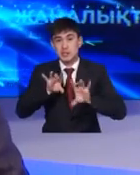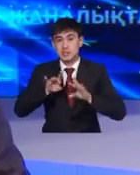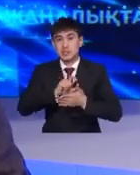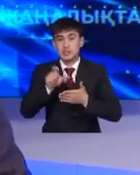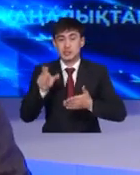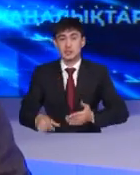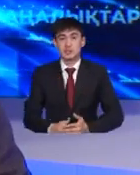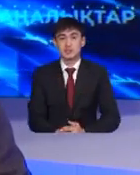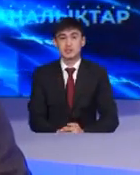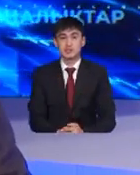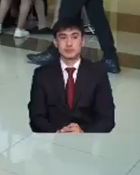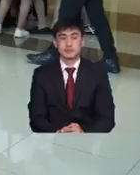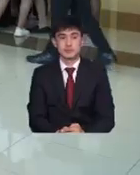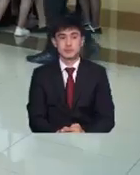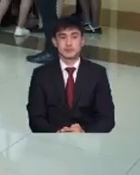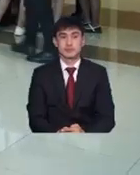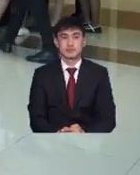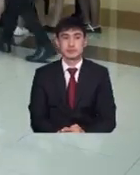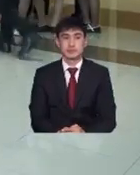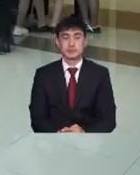наш корреспондент.